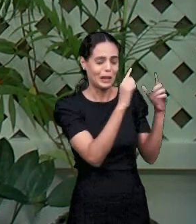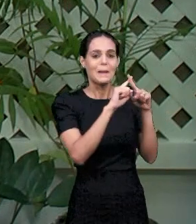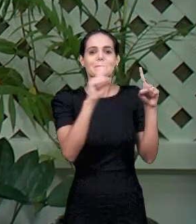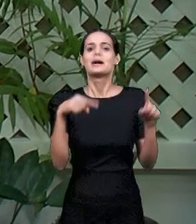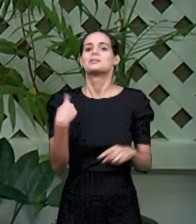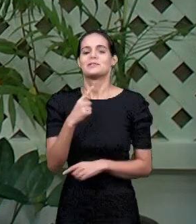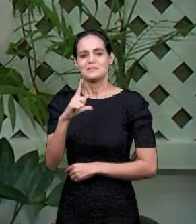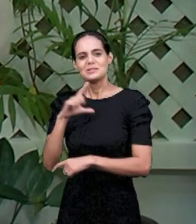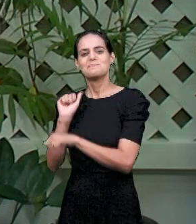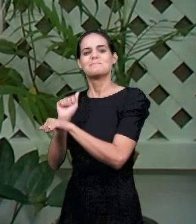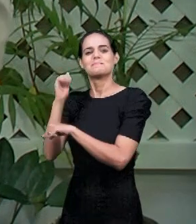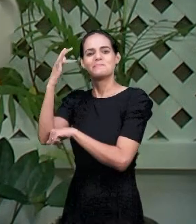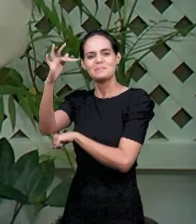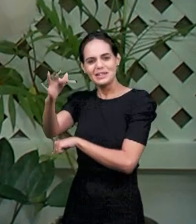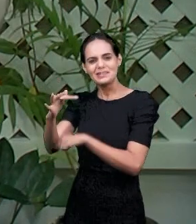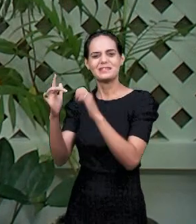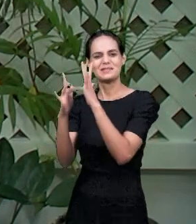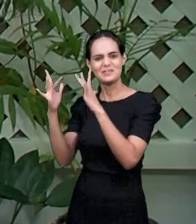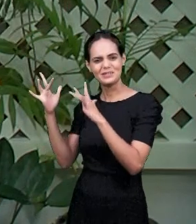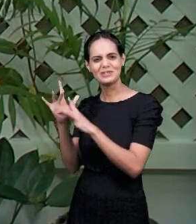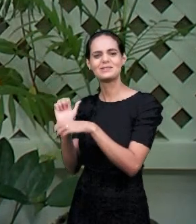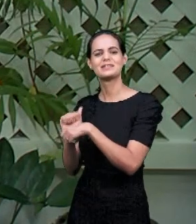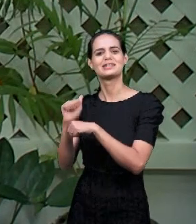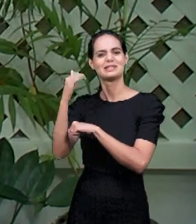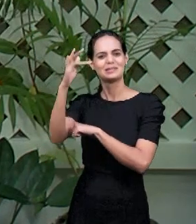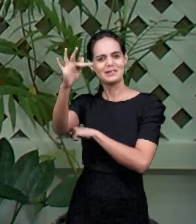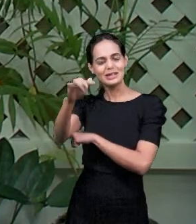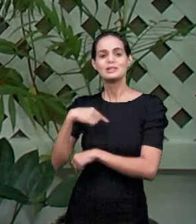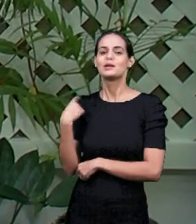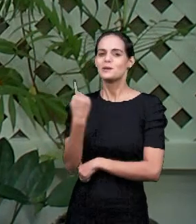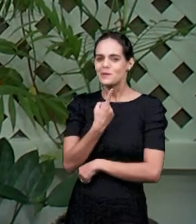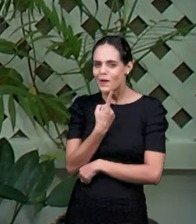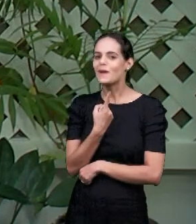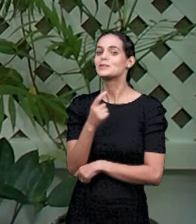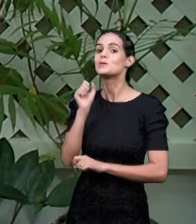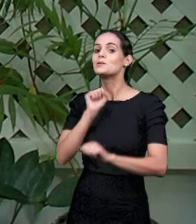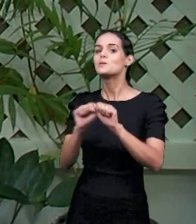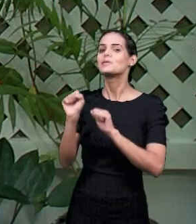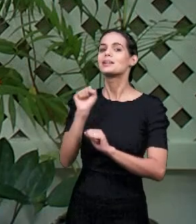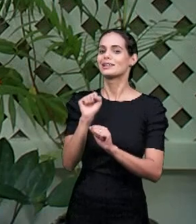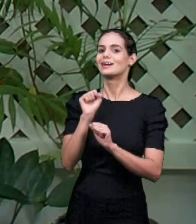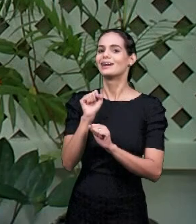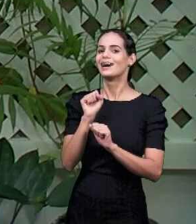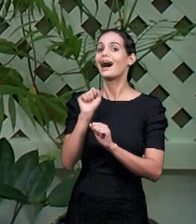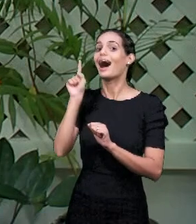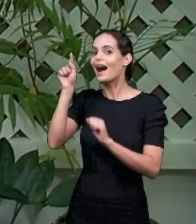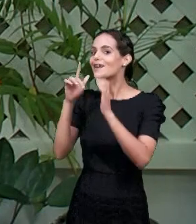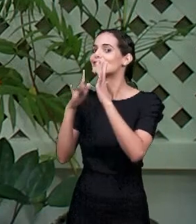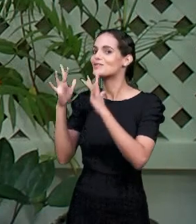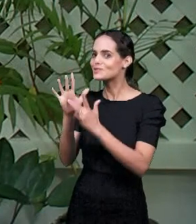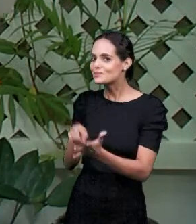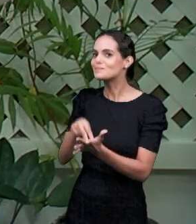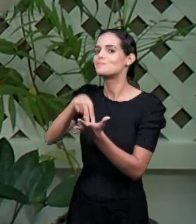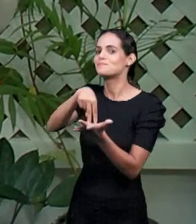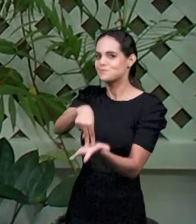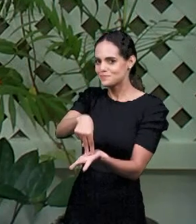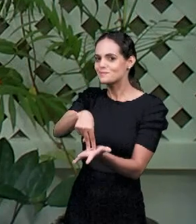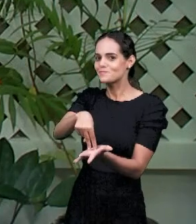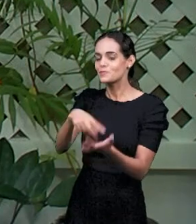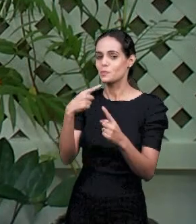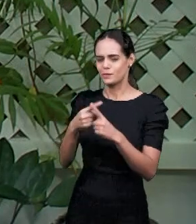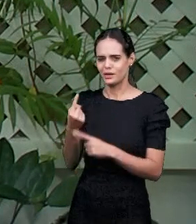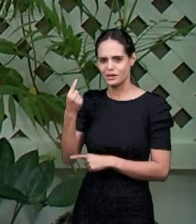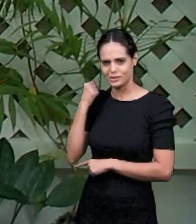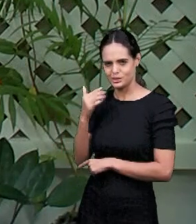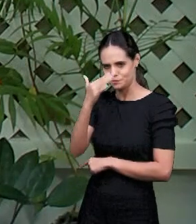Nous ne sommes pas comme ceux qui n'ont pas d'espérance. Nous avons une espérance. Nous espérons dans la résurrection. Et bon, ceux qui vont,